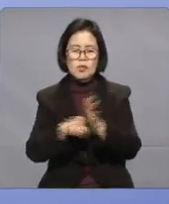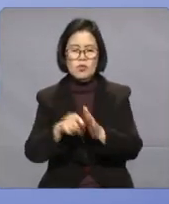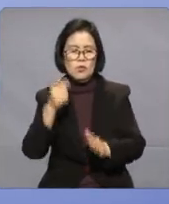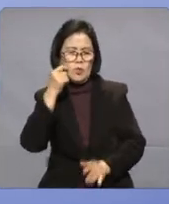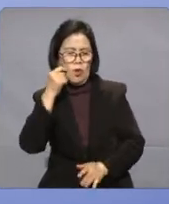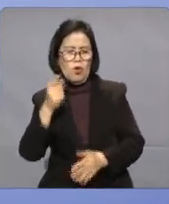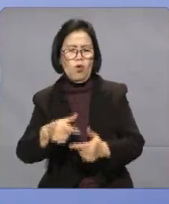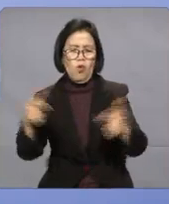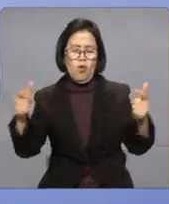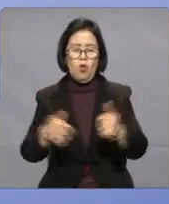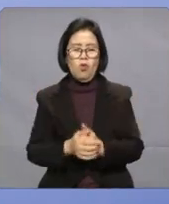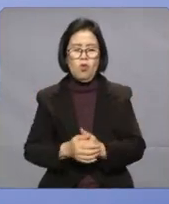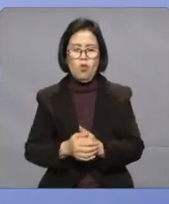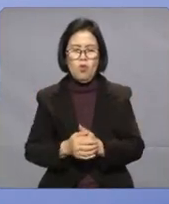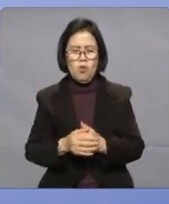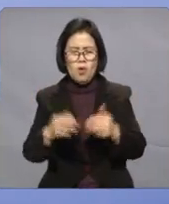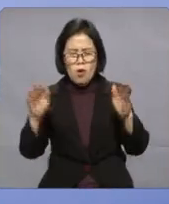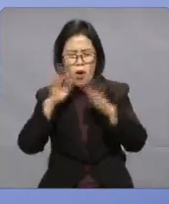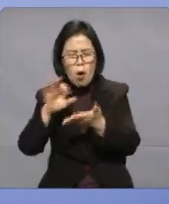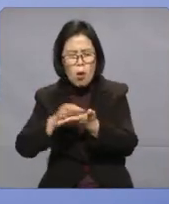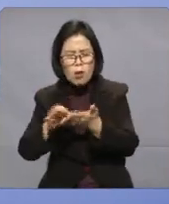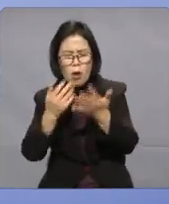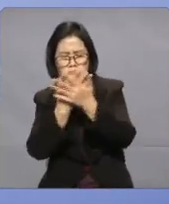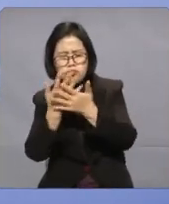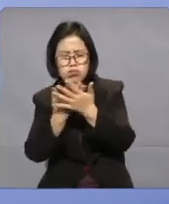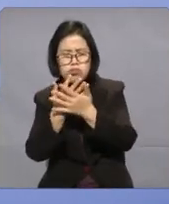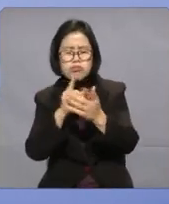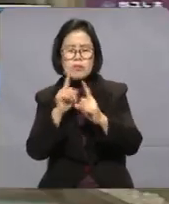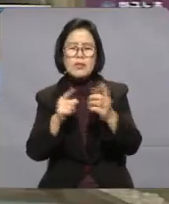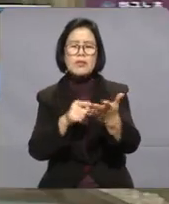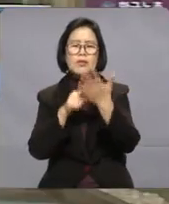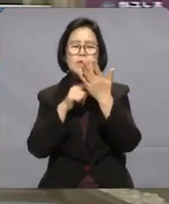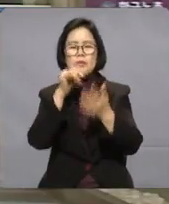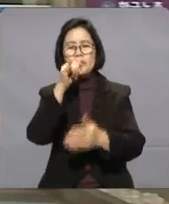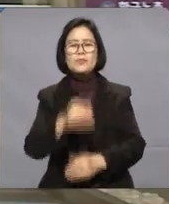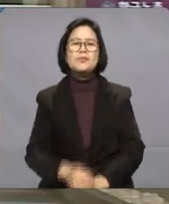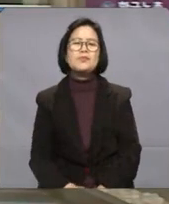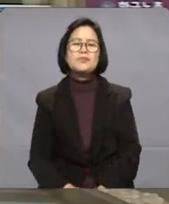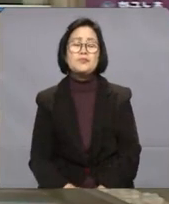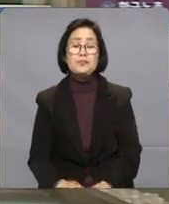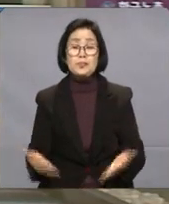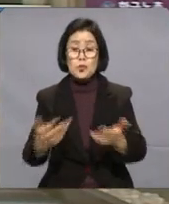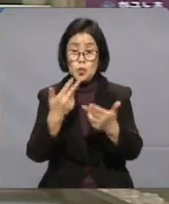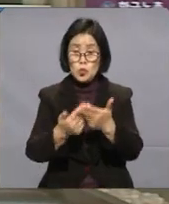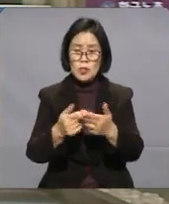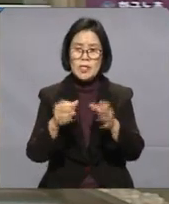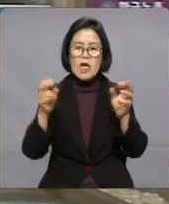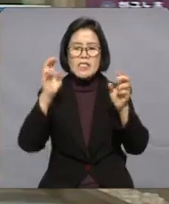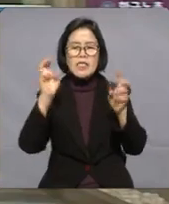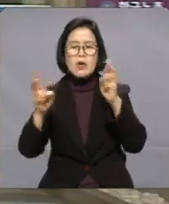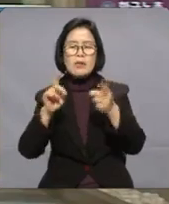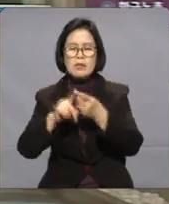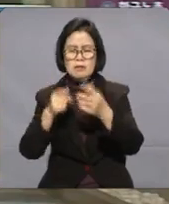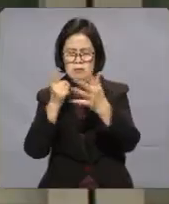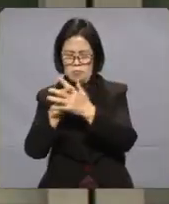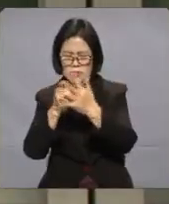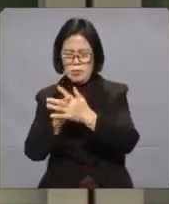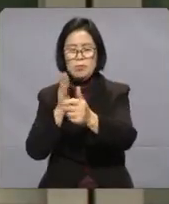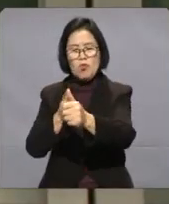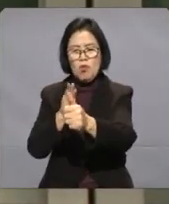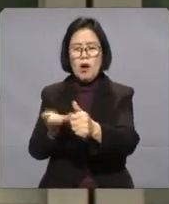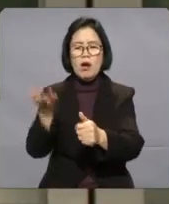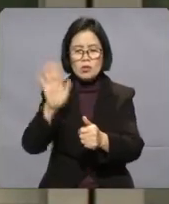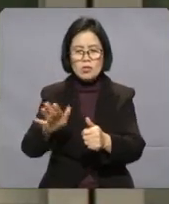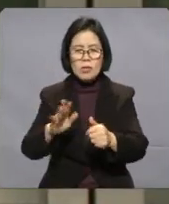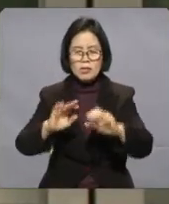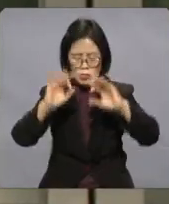이른바 깜깜이 회개라는 말까지 나오고 있습니다 노조가 그동안 기업에 대해서는 투명성을 요구하면서